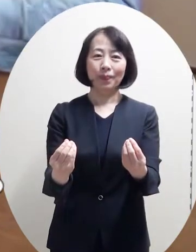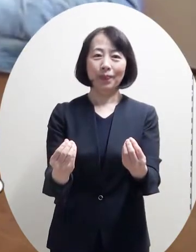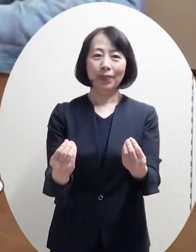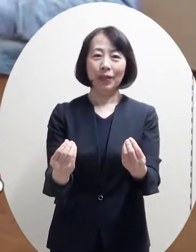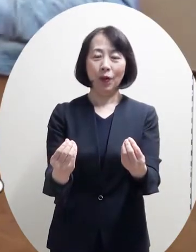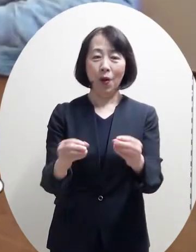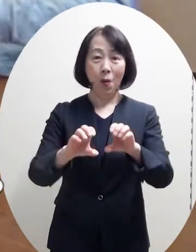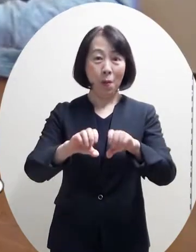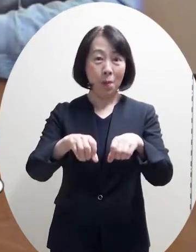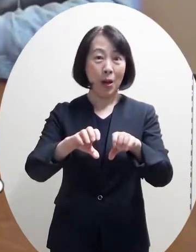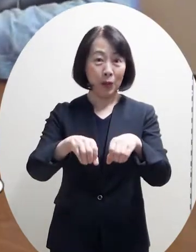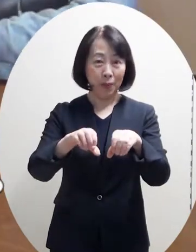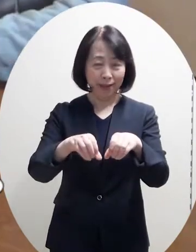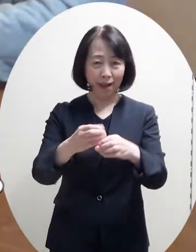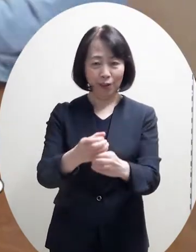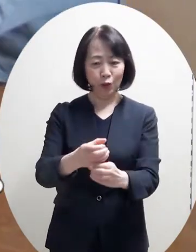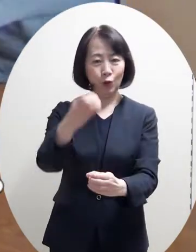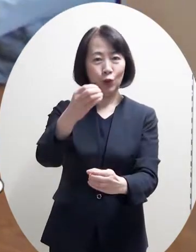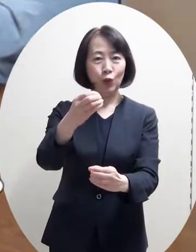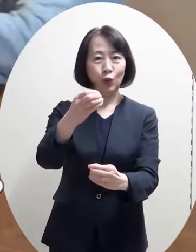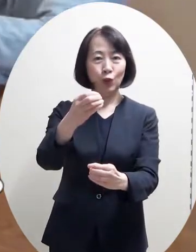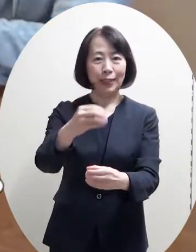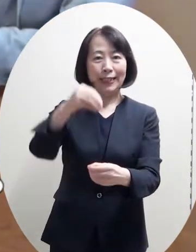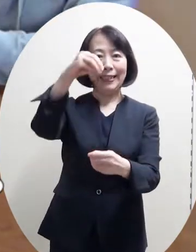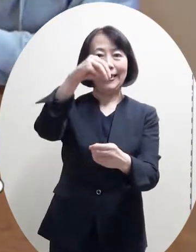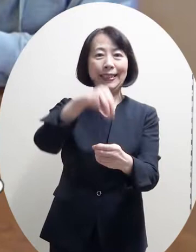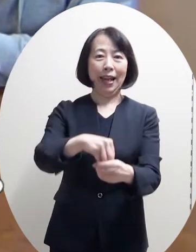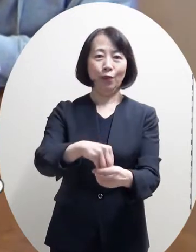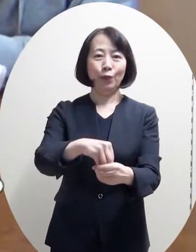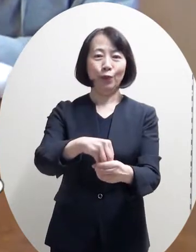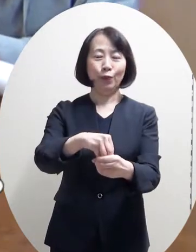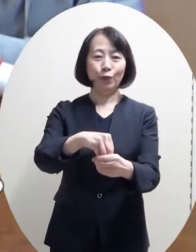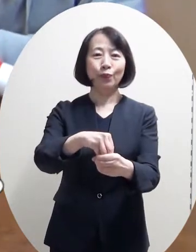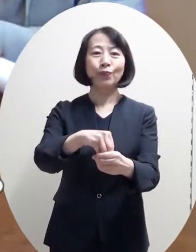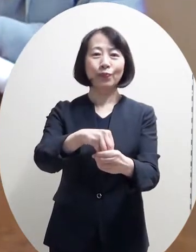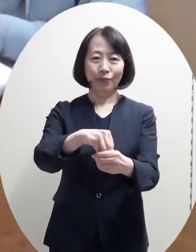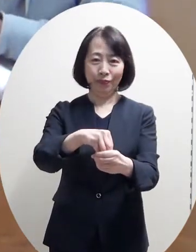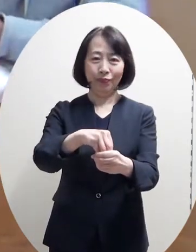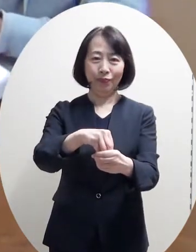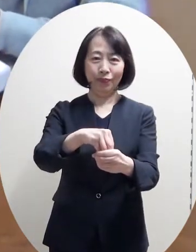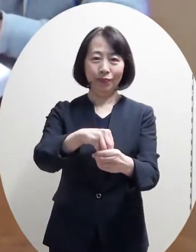この紙を丸めて筒の中に入れてと。